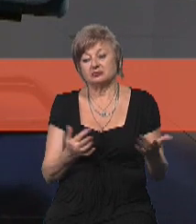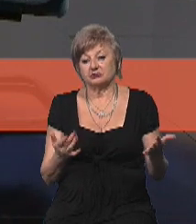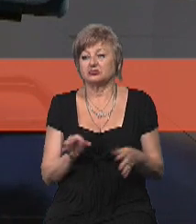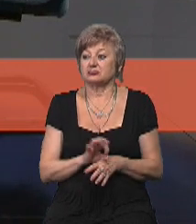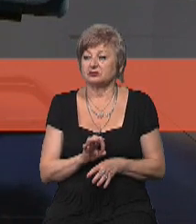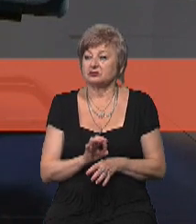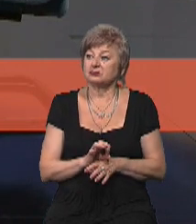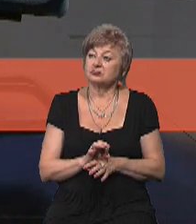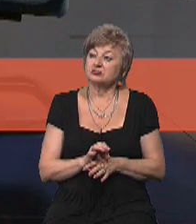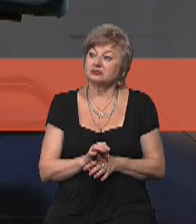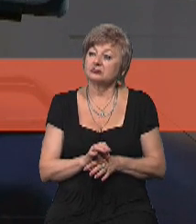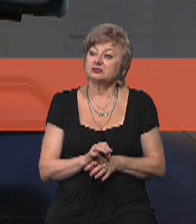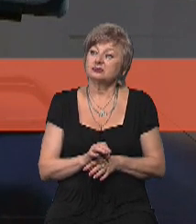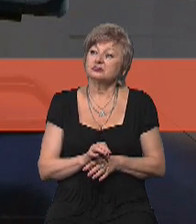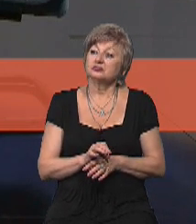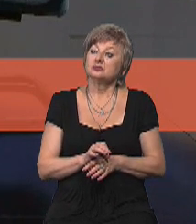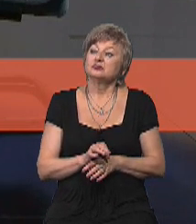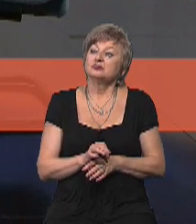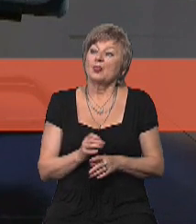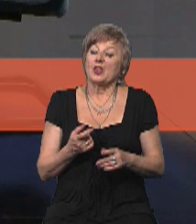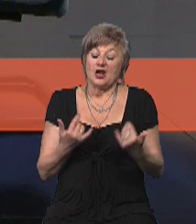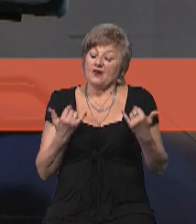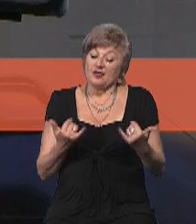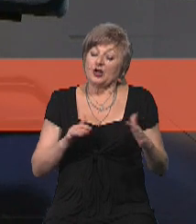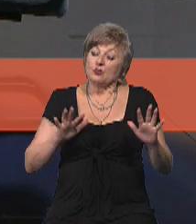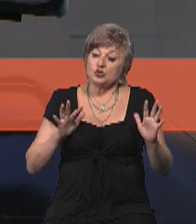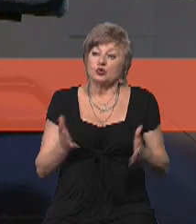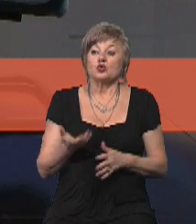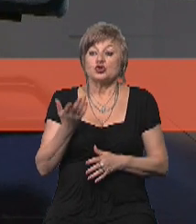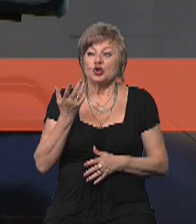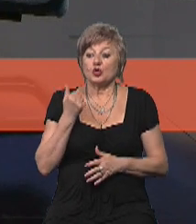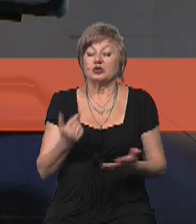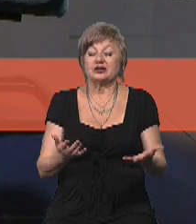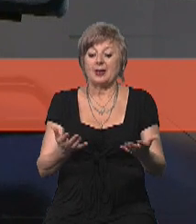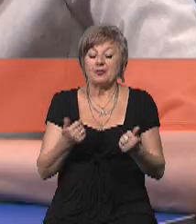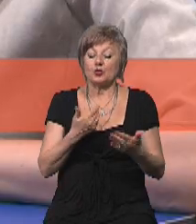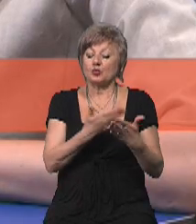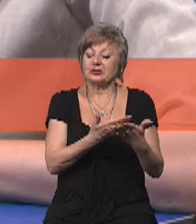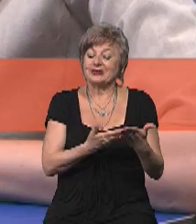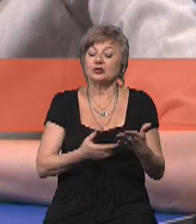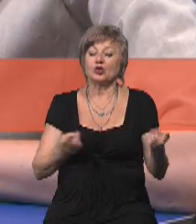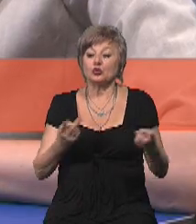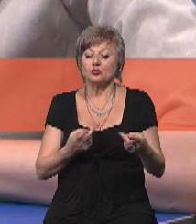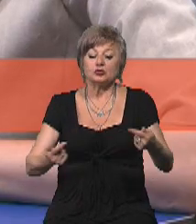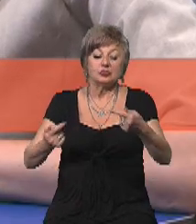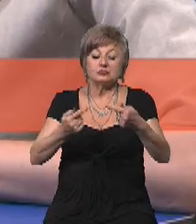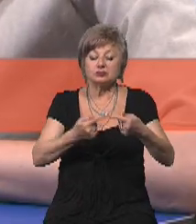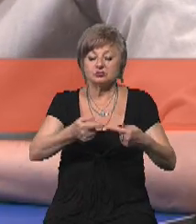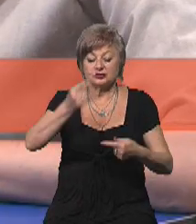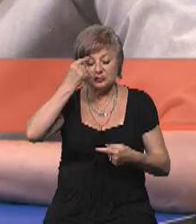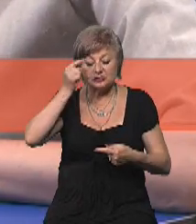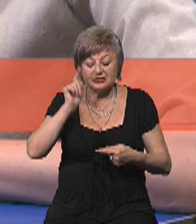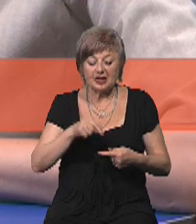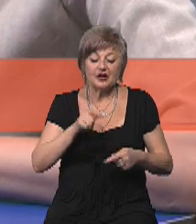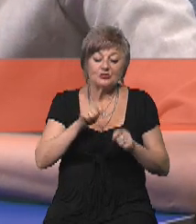заболеваниями. Ну, минулого года 218. Ну, тобто... Поэтому в данном случае, когда берутся какие-то данные, нужно прикладывать к ним знания,